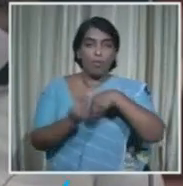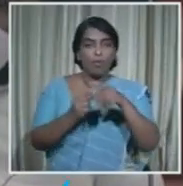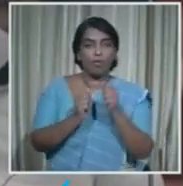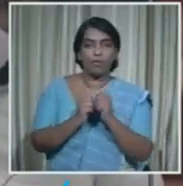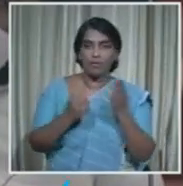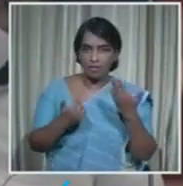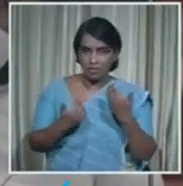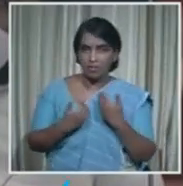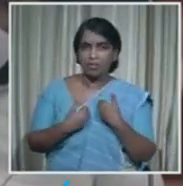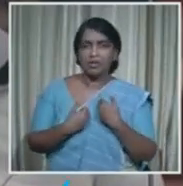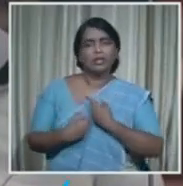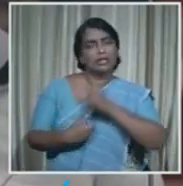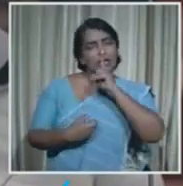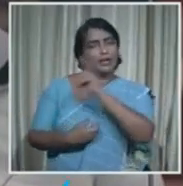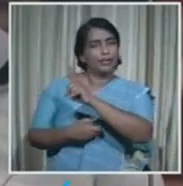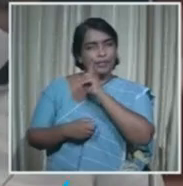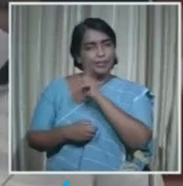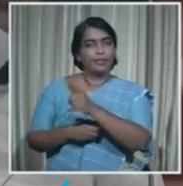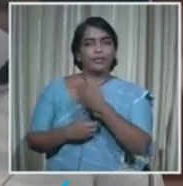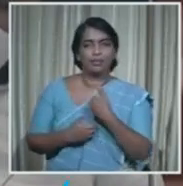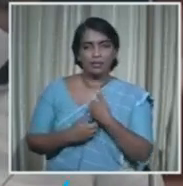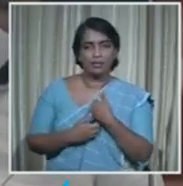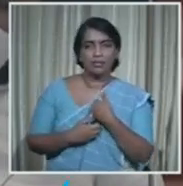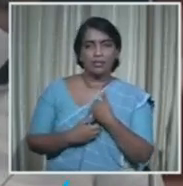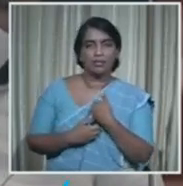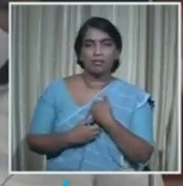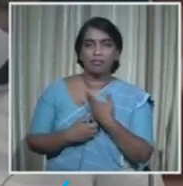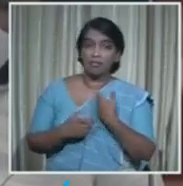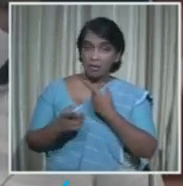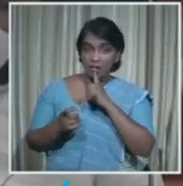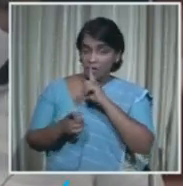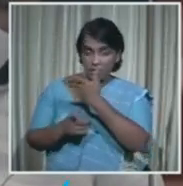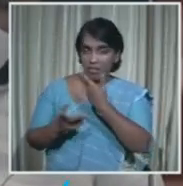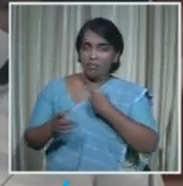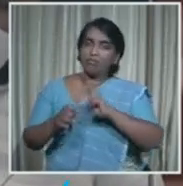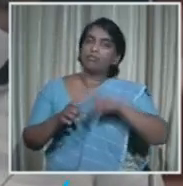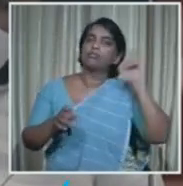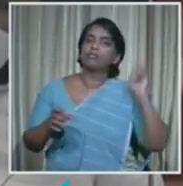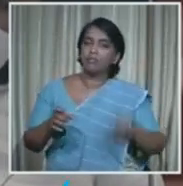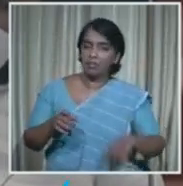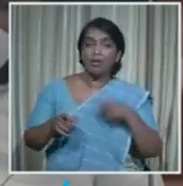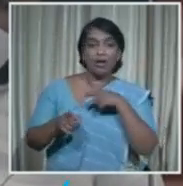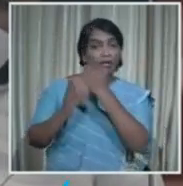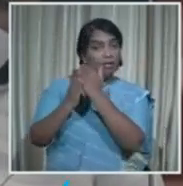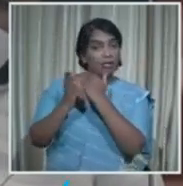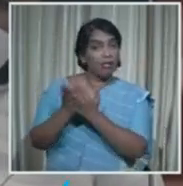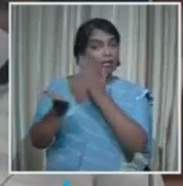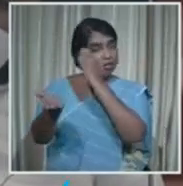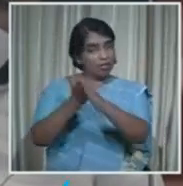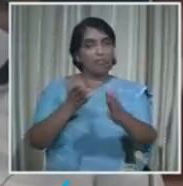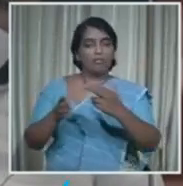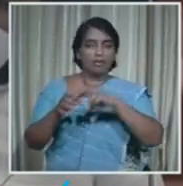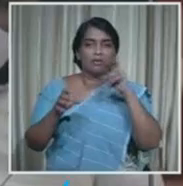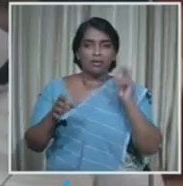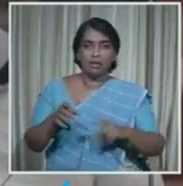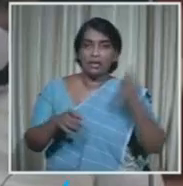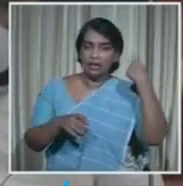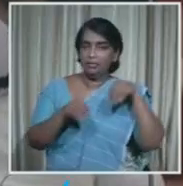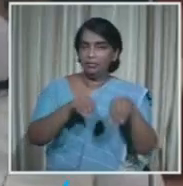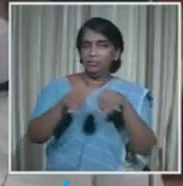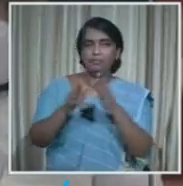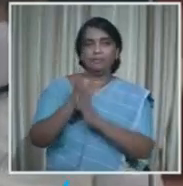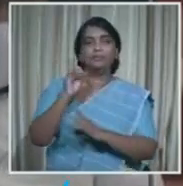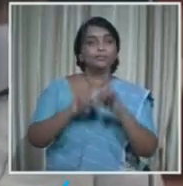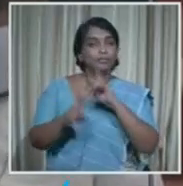ඒක බල කරලා ඉල්ලුවා. මම ඉල්ල අස් වෙනවා. මෙන්න මේ දේ ඉස්සර කරන්න. ඊයේ මං දැක්කා කෘෂිකර්ම